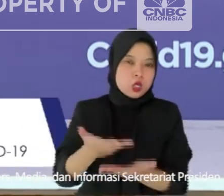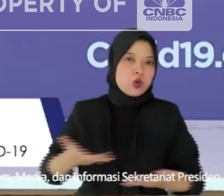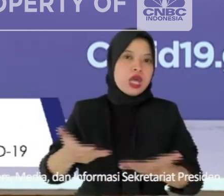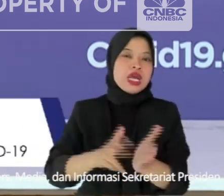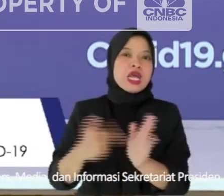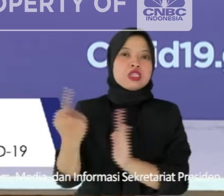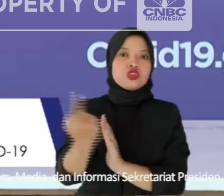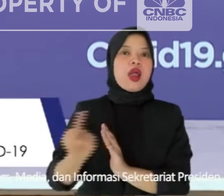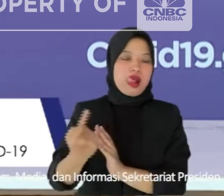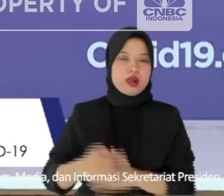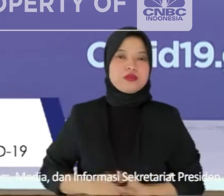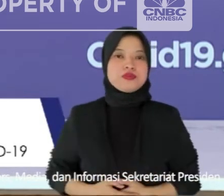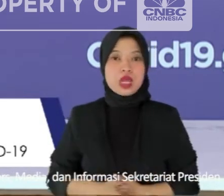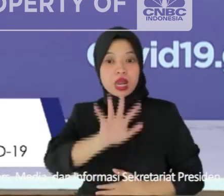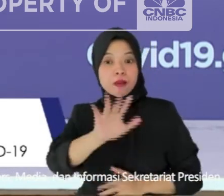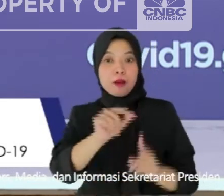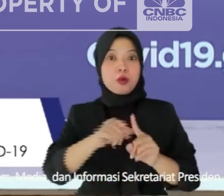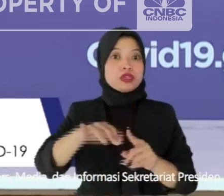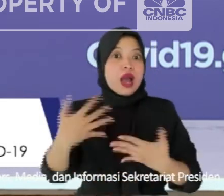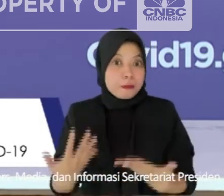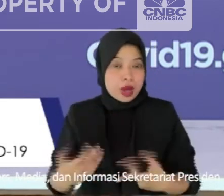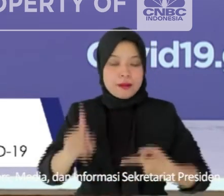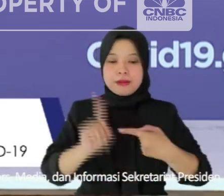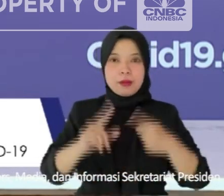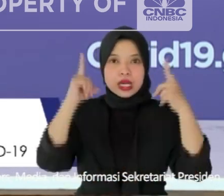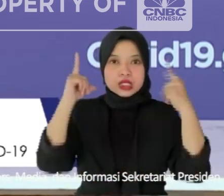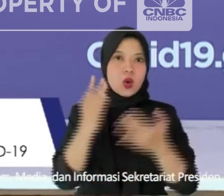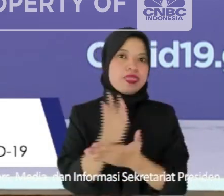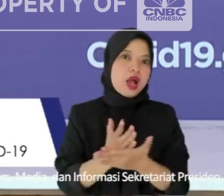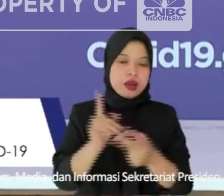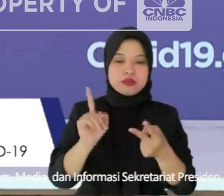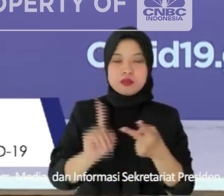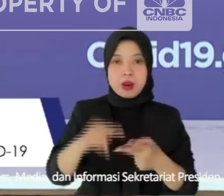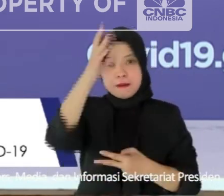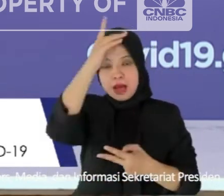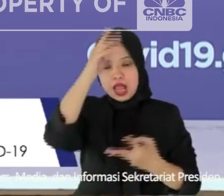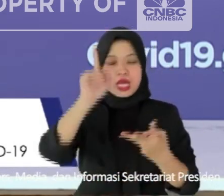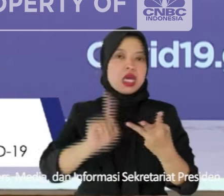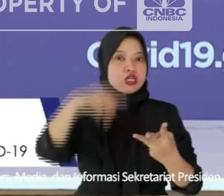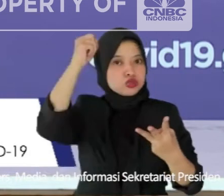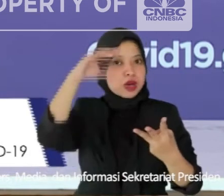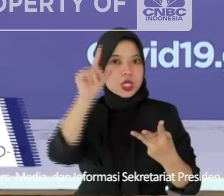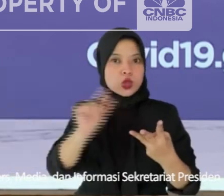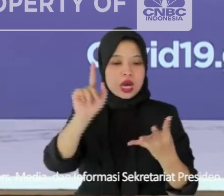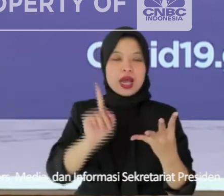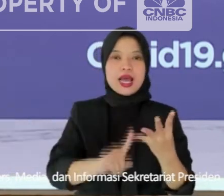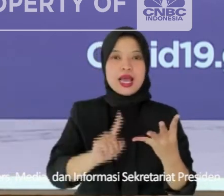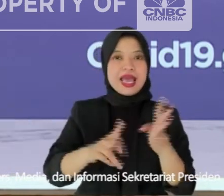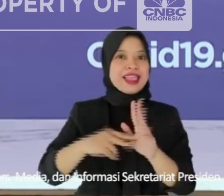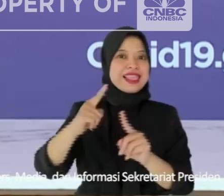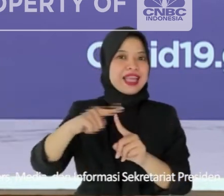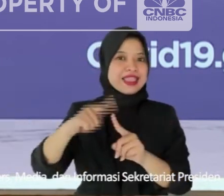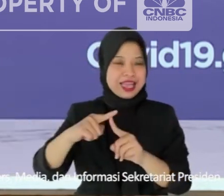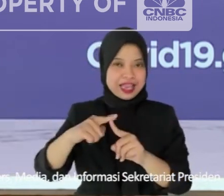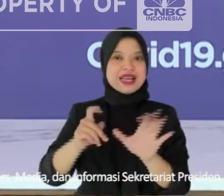tingkat nasional lima provinsi tersebut adalah Jawa Tengah Bali Sumatera Utara NTT